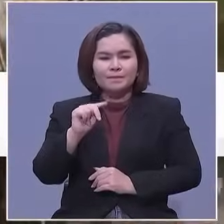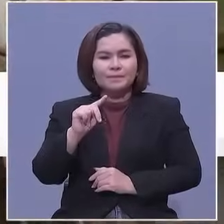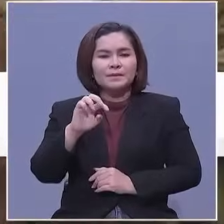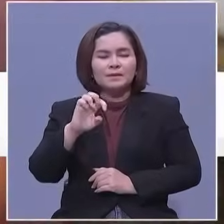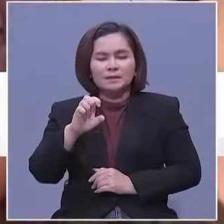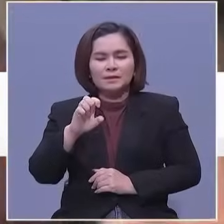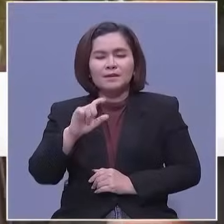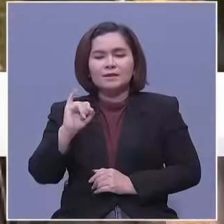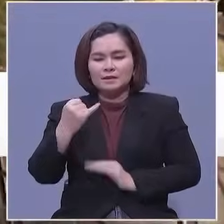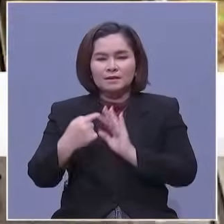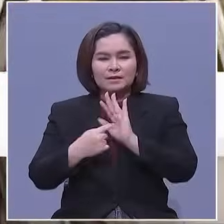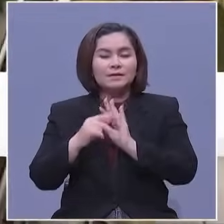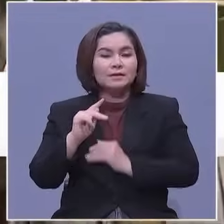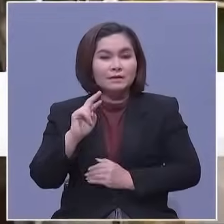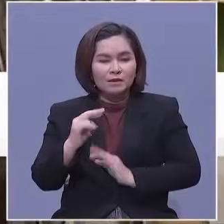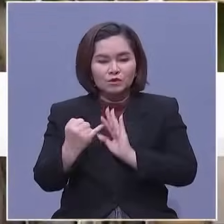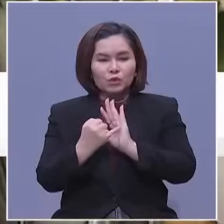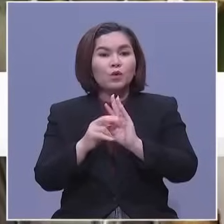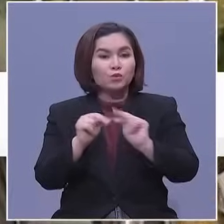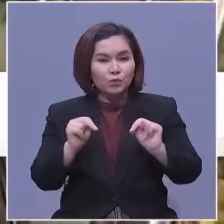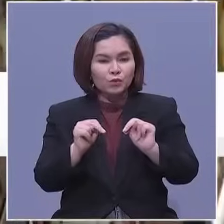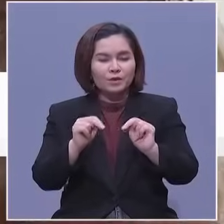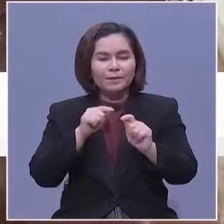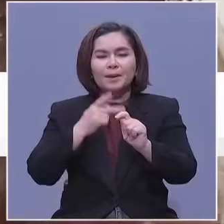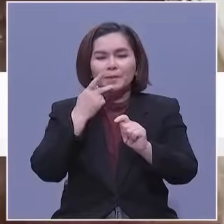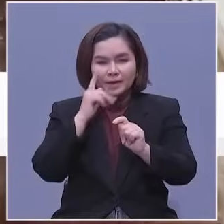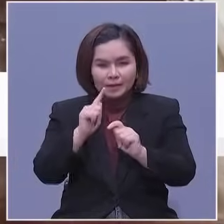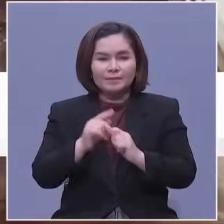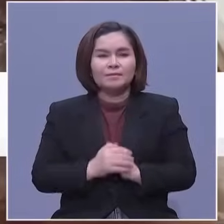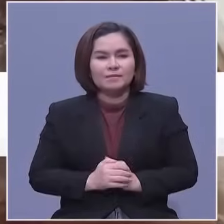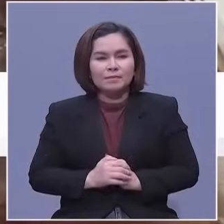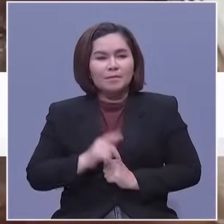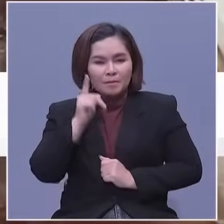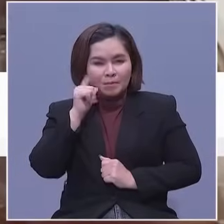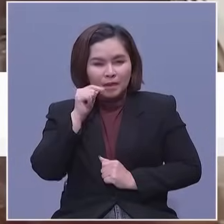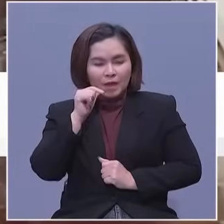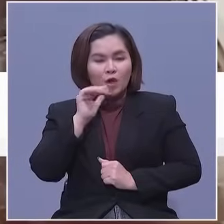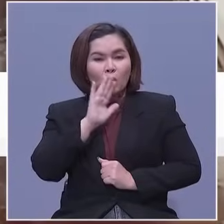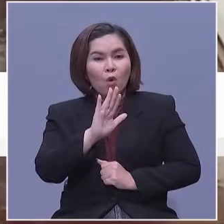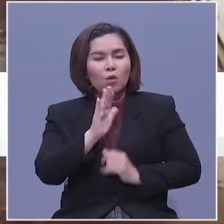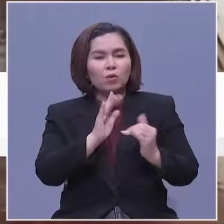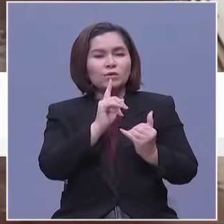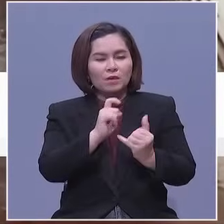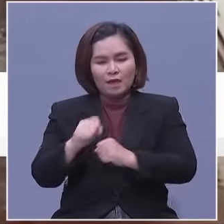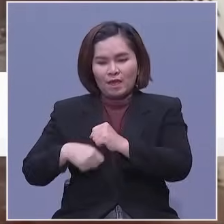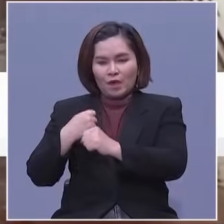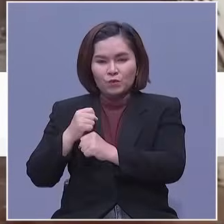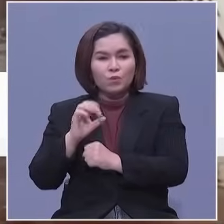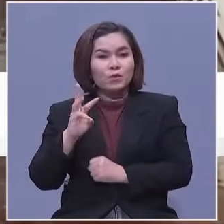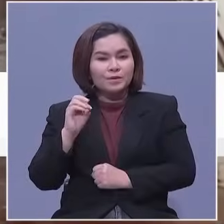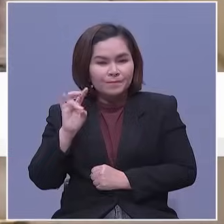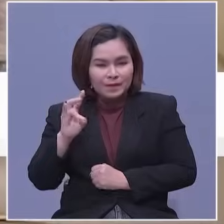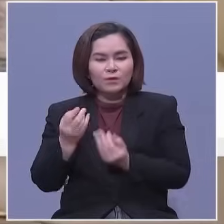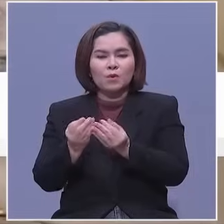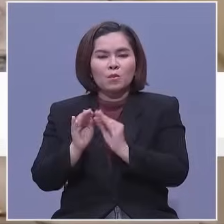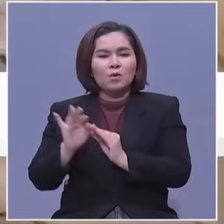รีที่ทางคุณขินวินอายุ67ปีซึ่งเป็นแม่ของคุณตะวันแล้วก็ญาติญาติก็เดินทางเข้